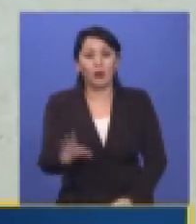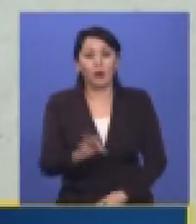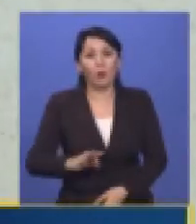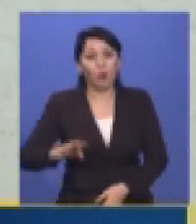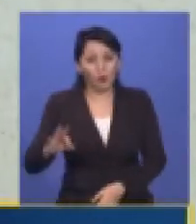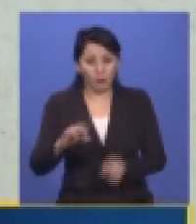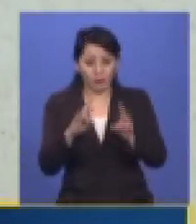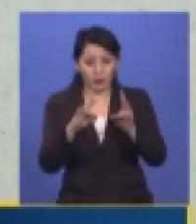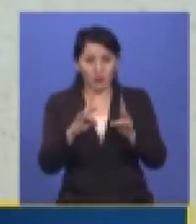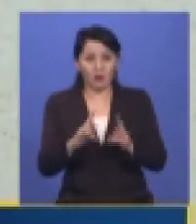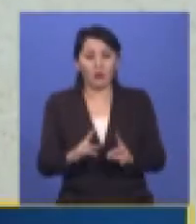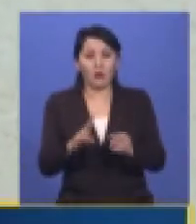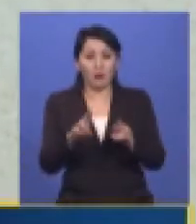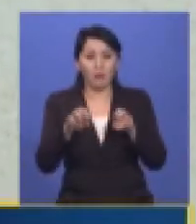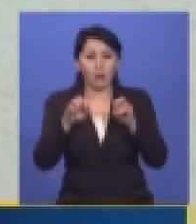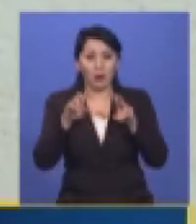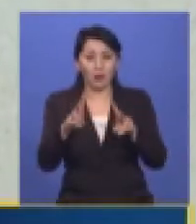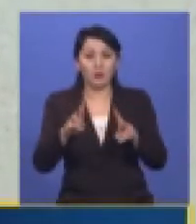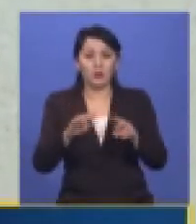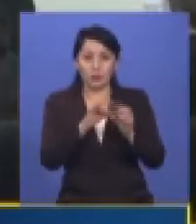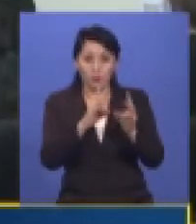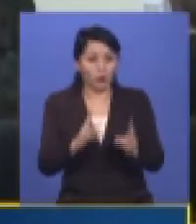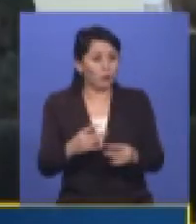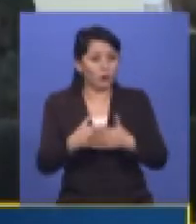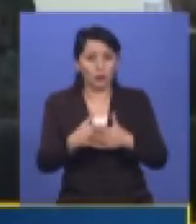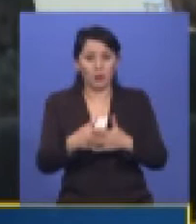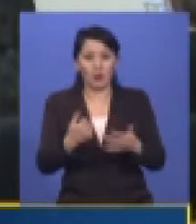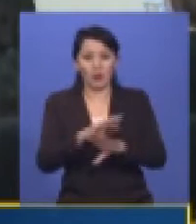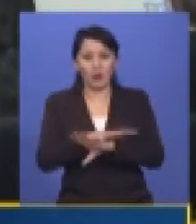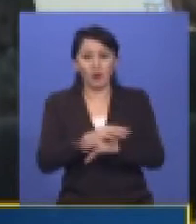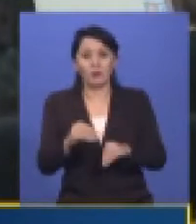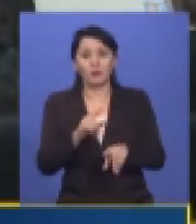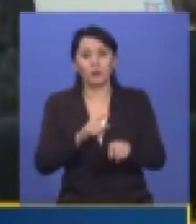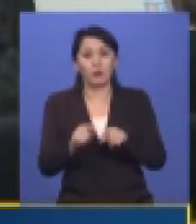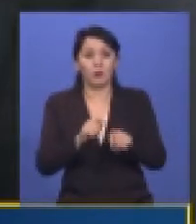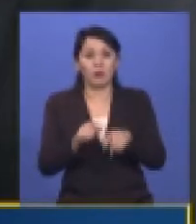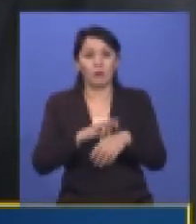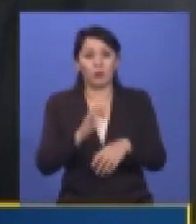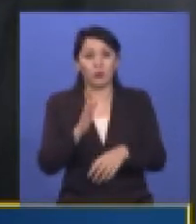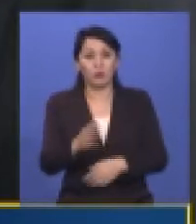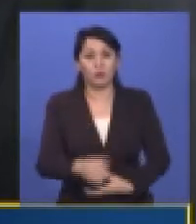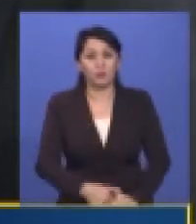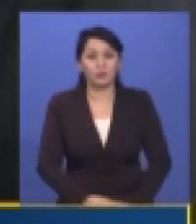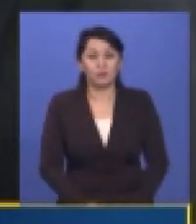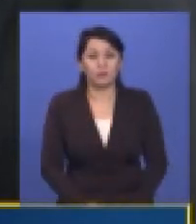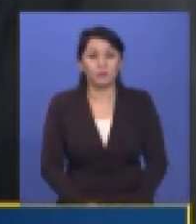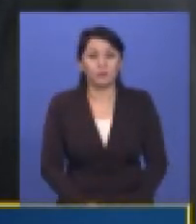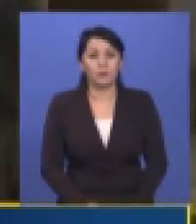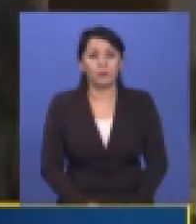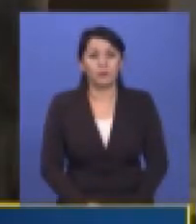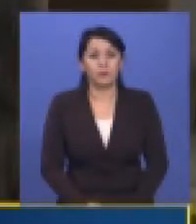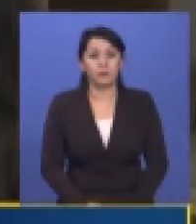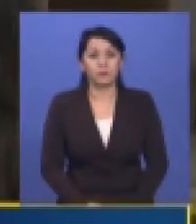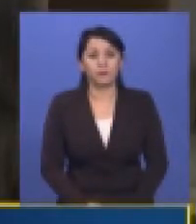төтенше жағдай департаменті мамандары қайғылы жағдайларды болдырмау үшін реттерді жалғастырмақ. Әсел Оразбаева, Нұрбол Балғабеков,